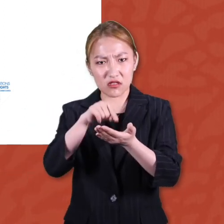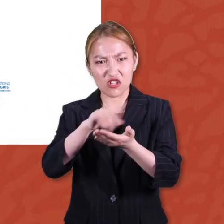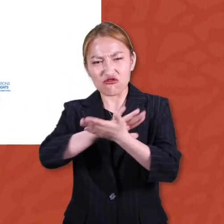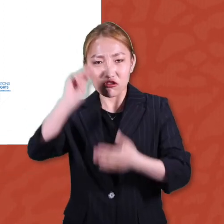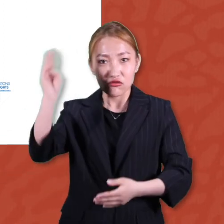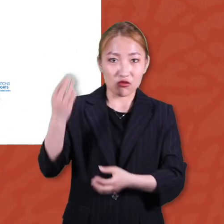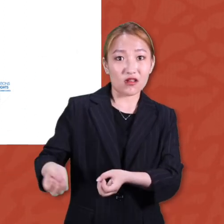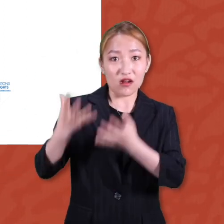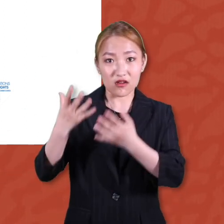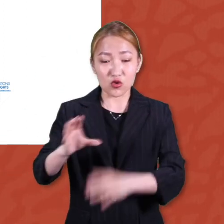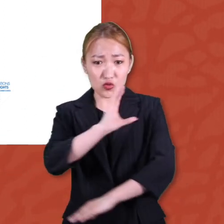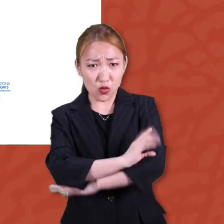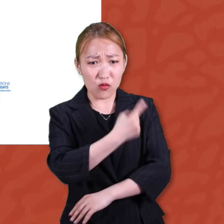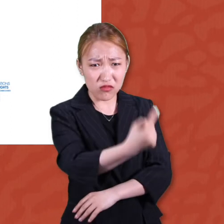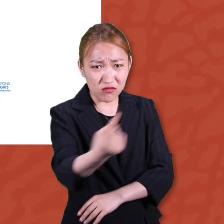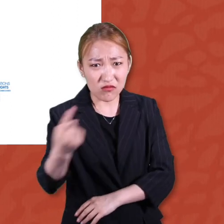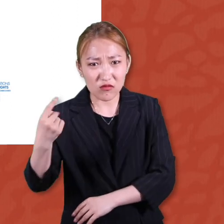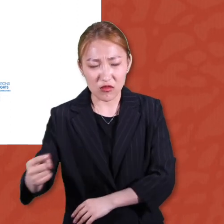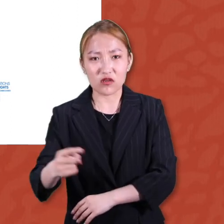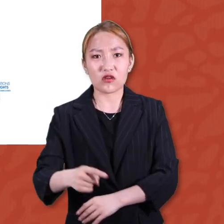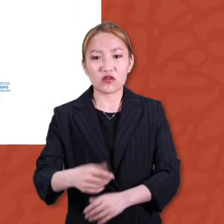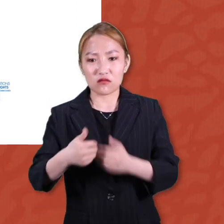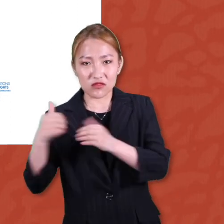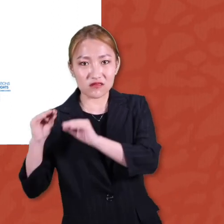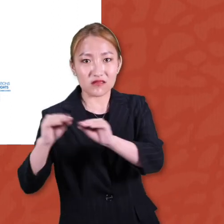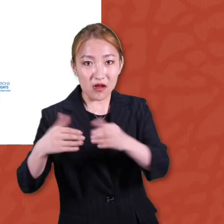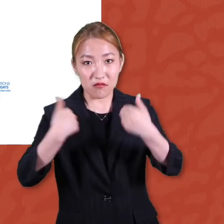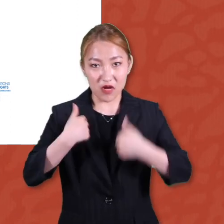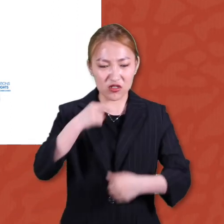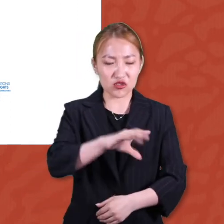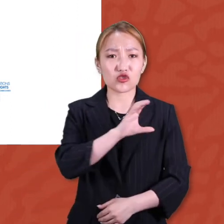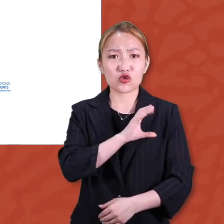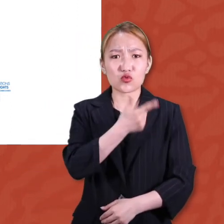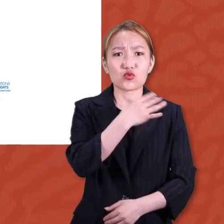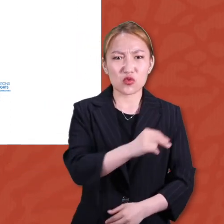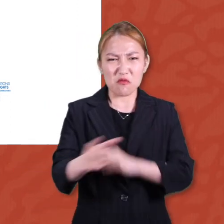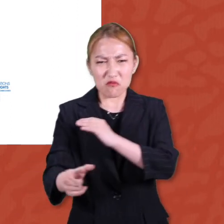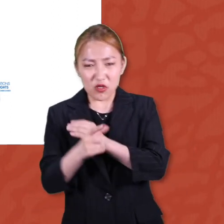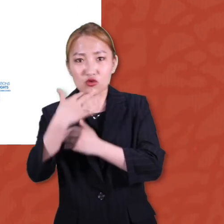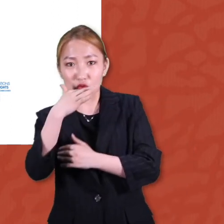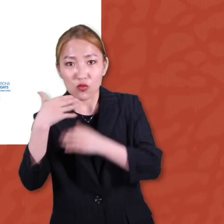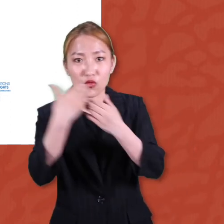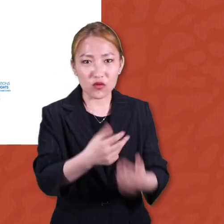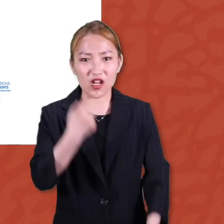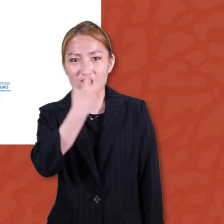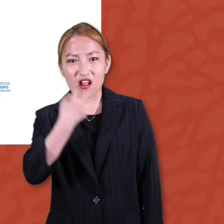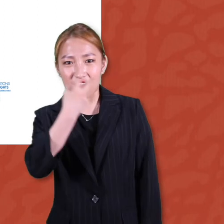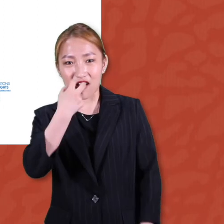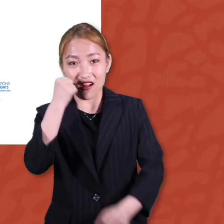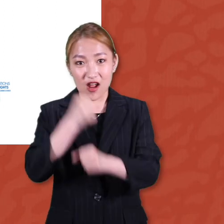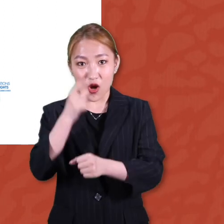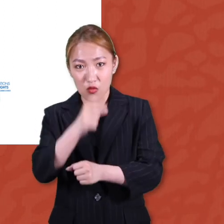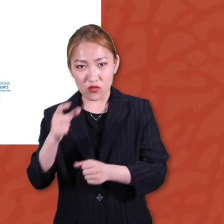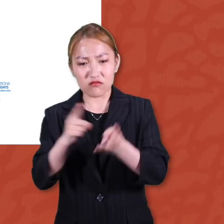Сургууль байгуулгад сэтгэл зүйч тусгай сургууль хүмүүжүүлэгчэд мэрэгжлийн зөвлөх хил ярины засалж ажиллуулах стандартыг